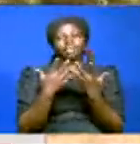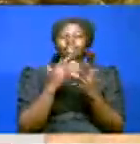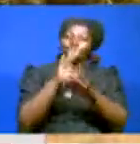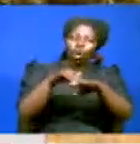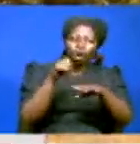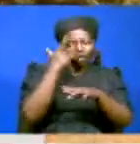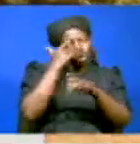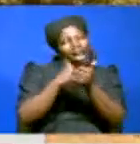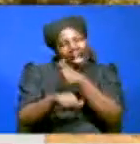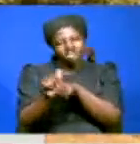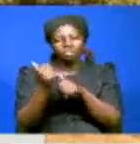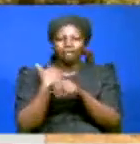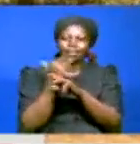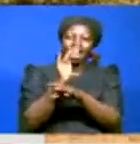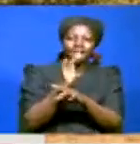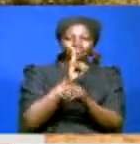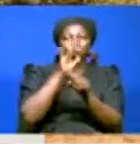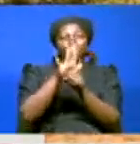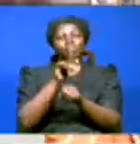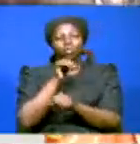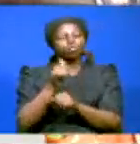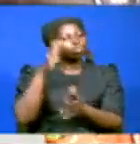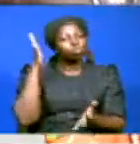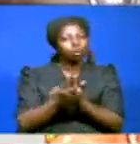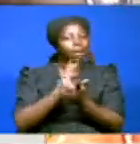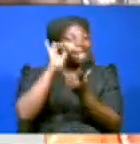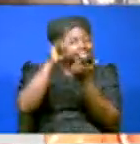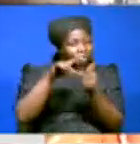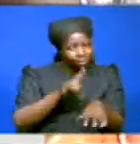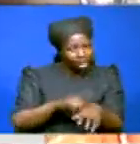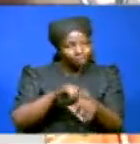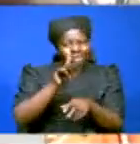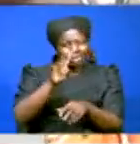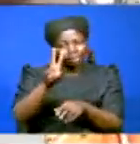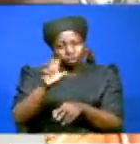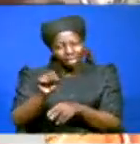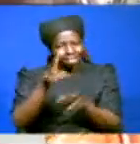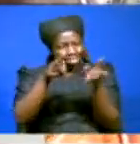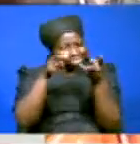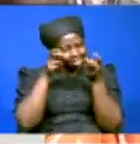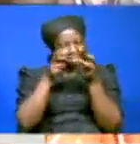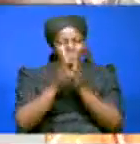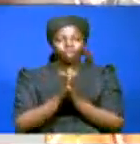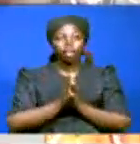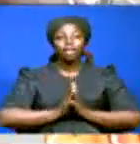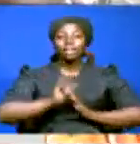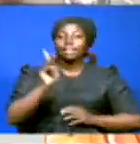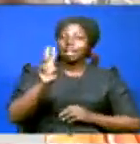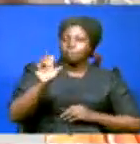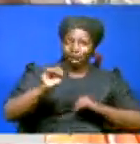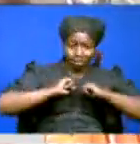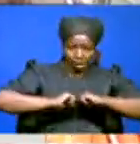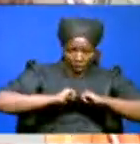promising not to relent until their voices are heard. KWS, mkubwa KWS, na tena